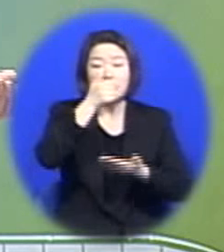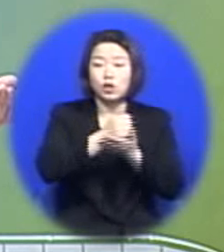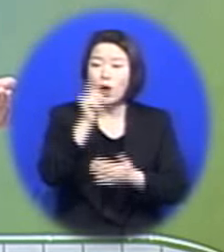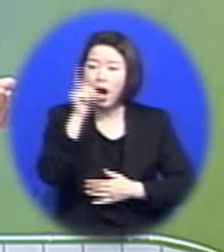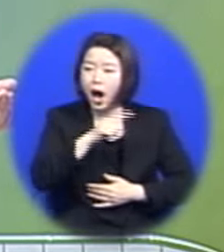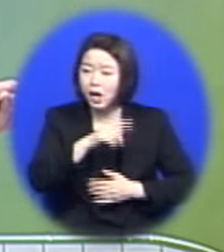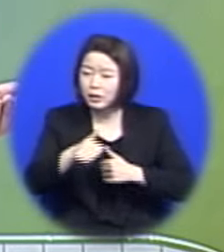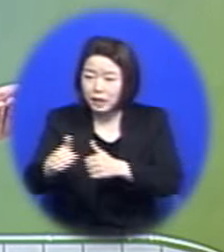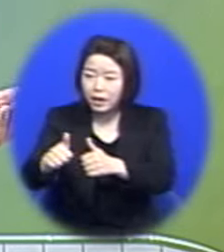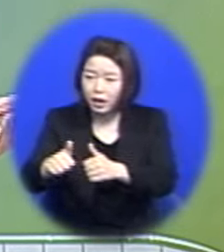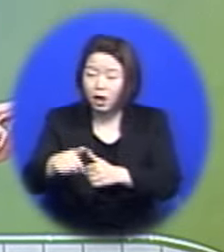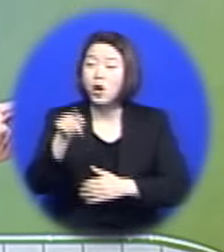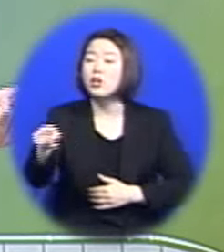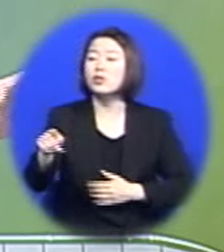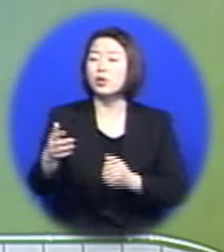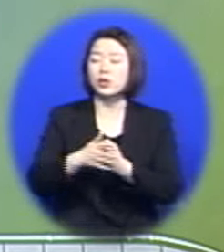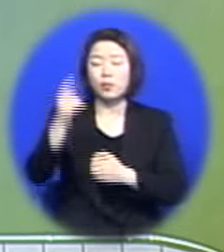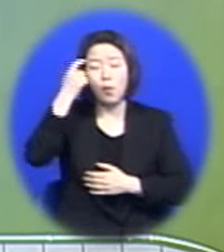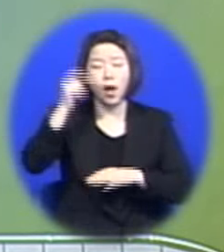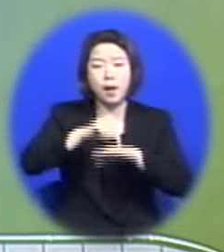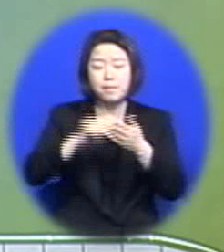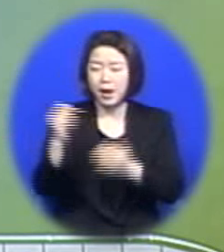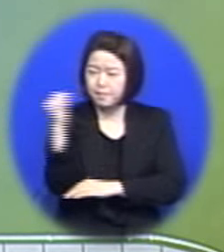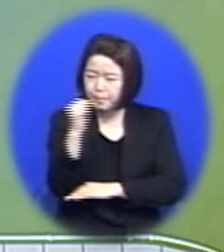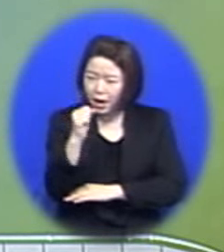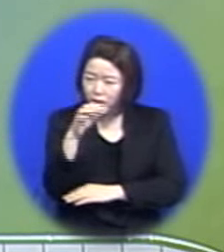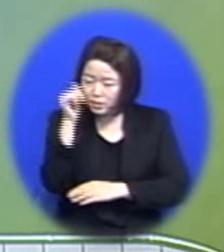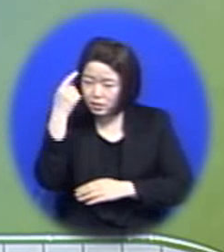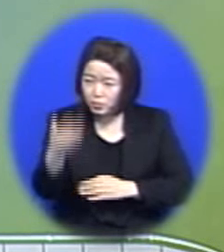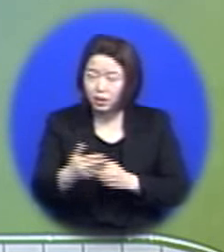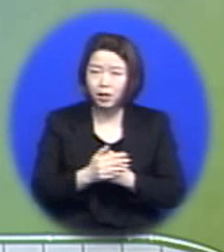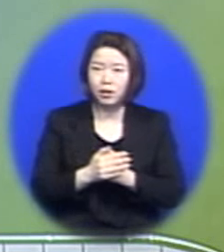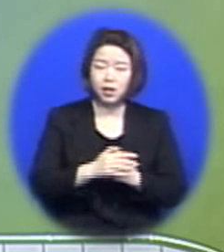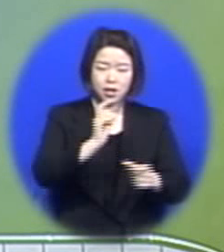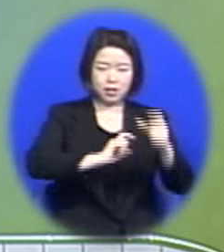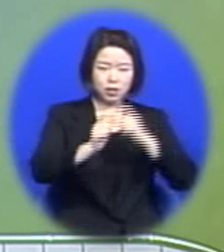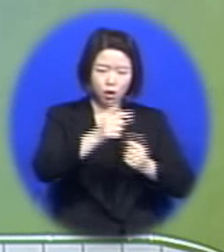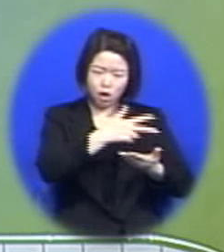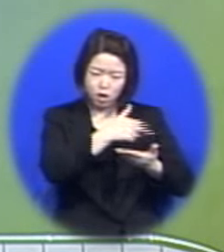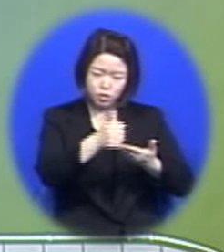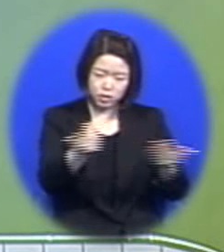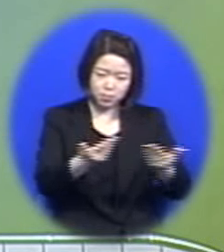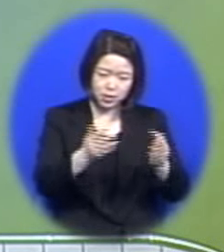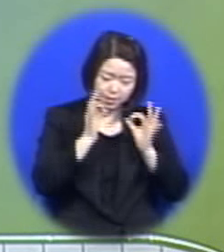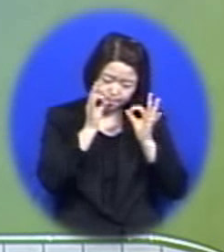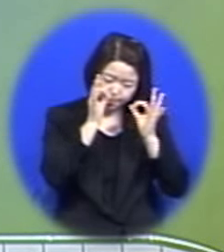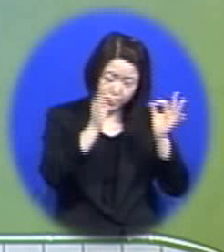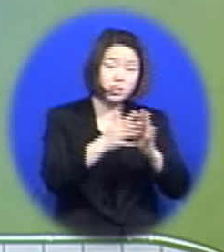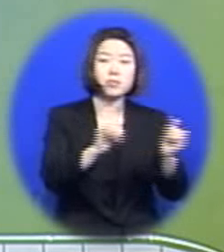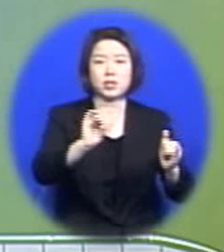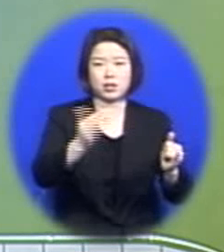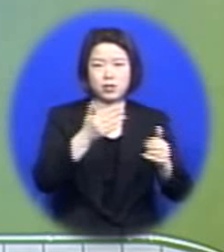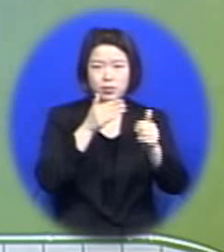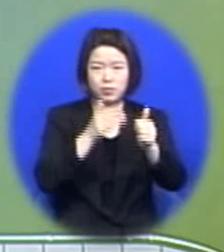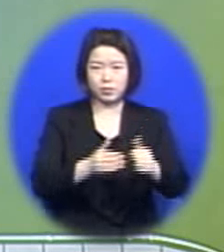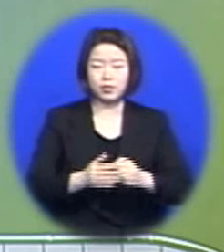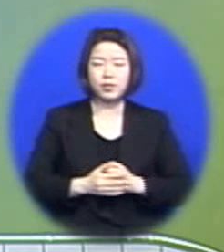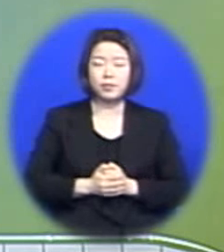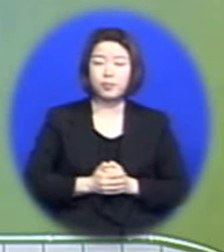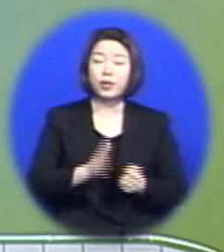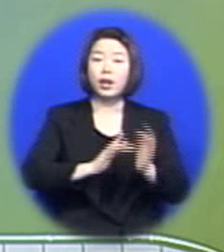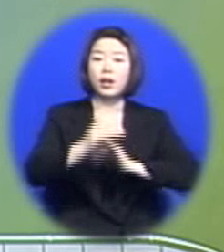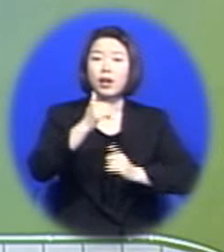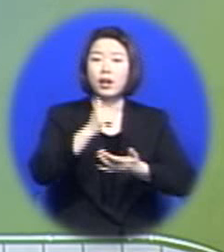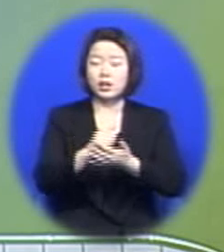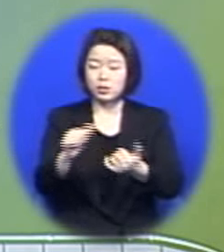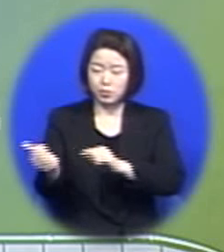때문에 마음이 흔들려요? 더욱 주의 일에 힘쓰는 자가 됩니다. 예수님의